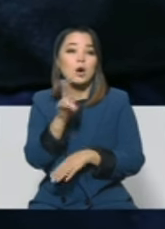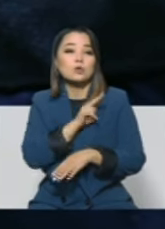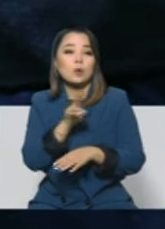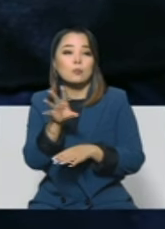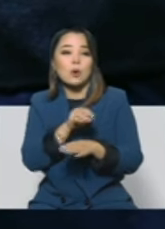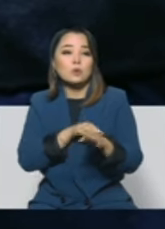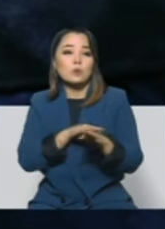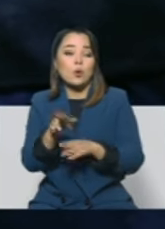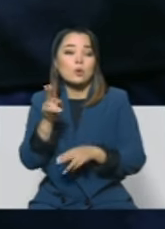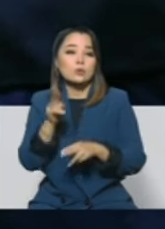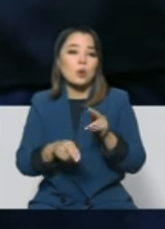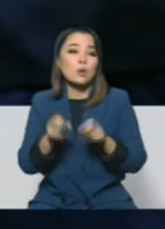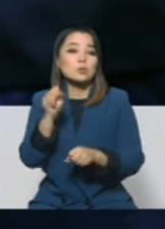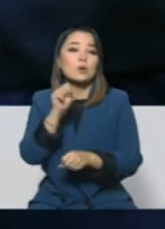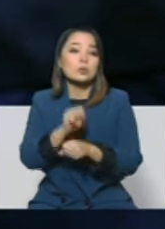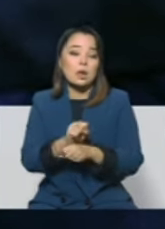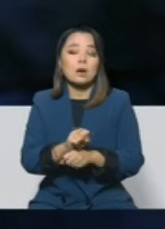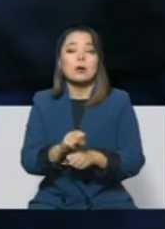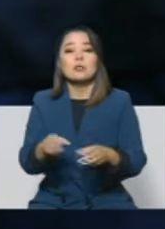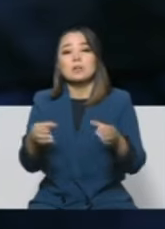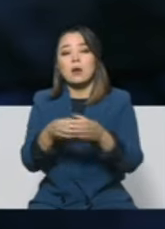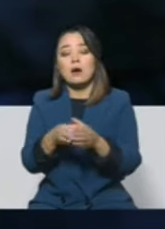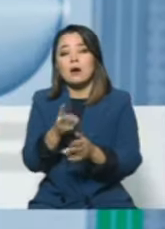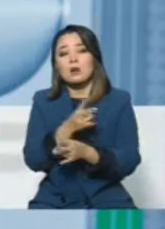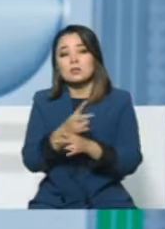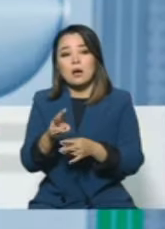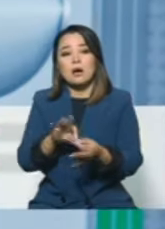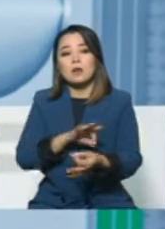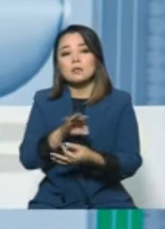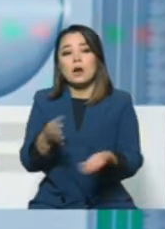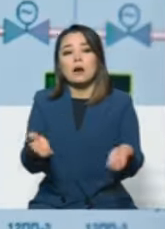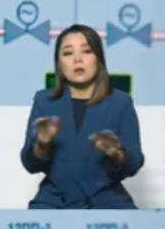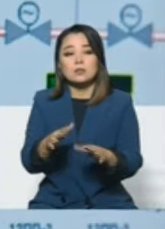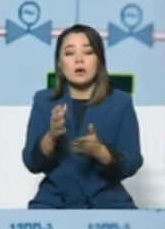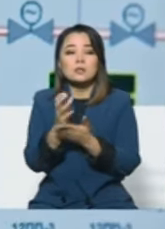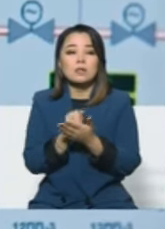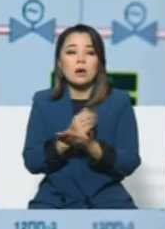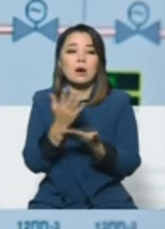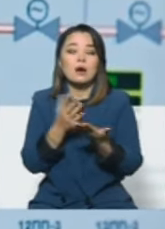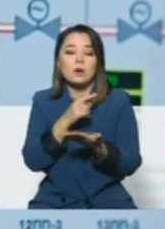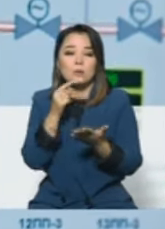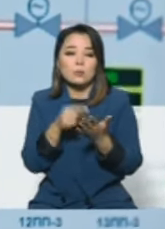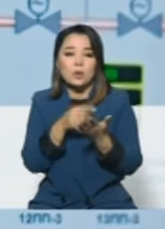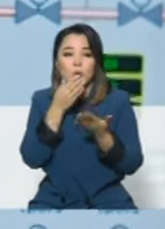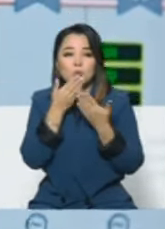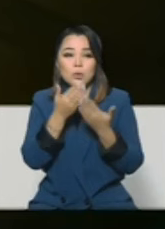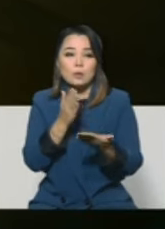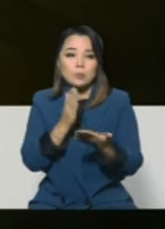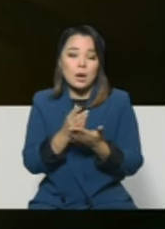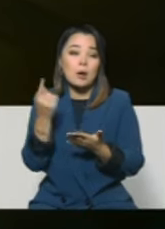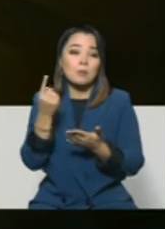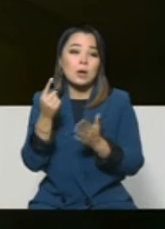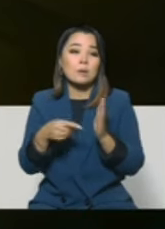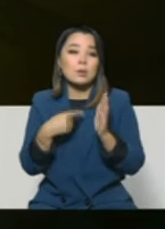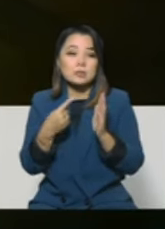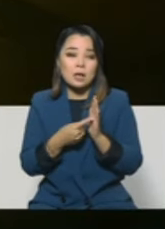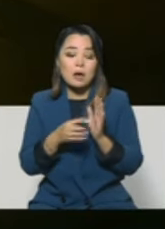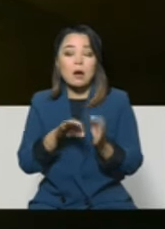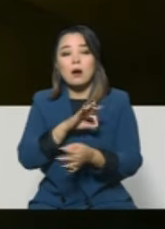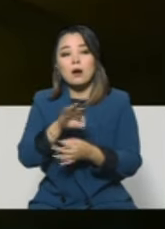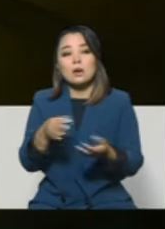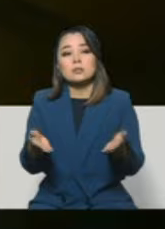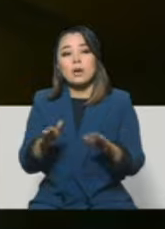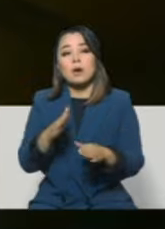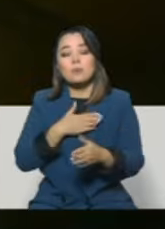толық тоқтайды. Осы орайда радиоактивті қалдықтар қайда сақталады деген заңды сауал туады. Бірінші мәселе ол қалдықтарды